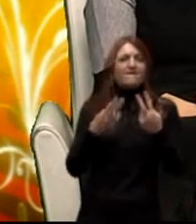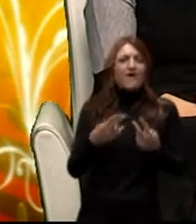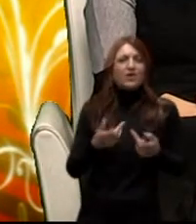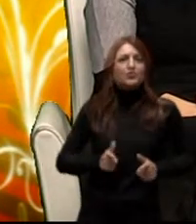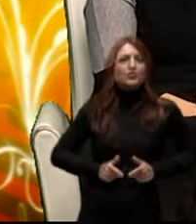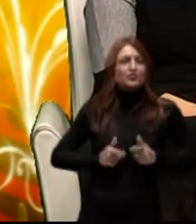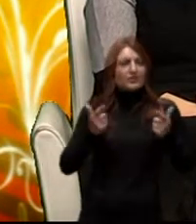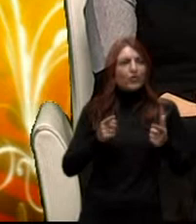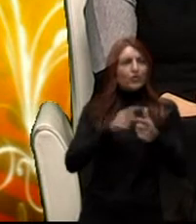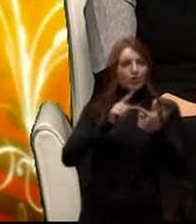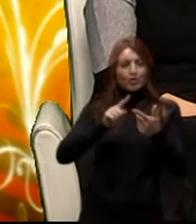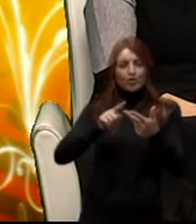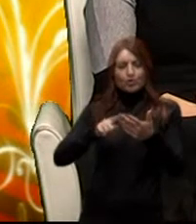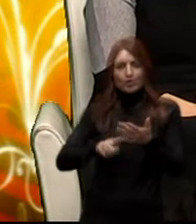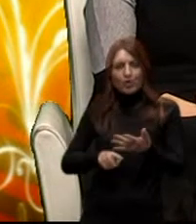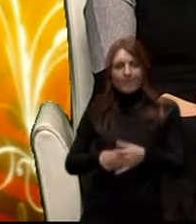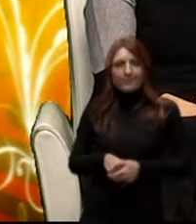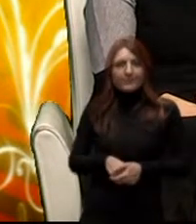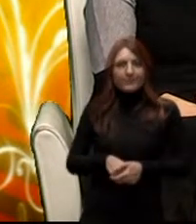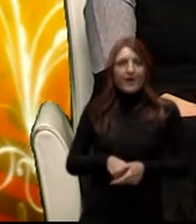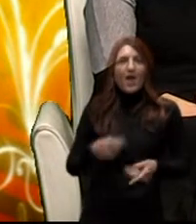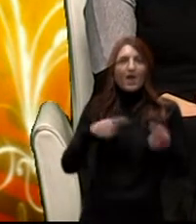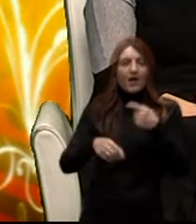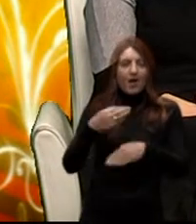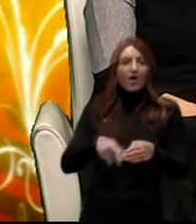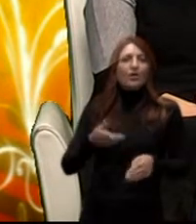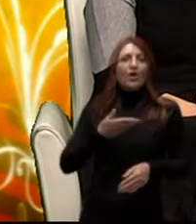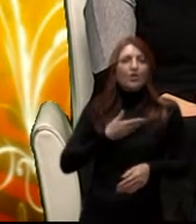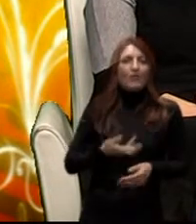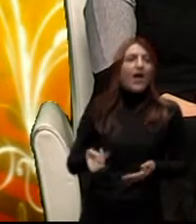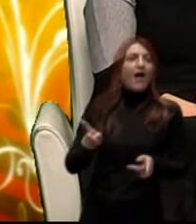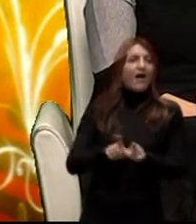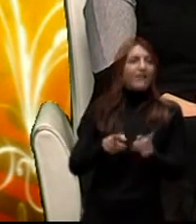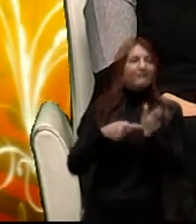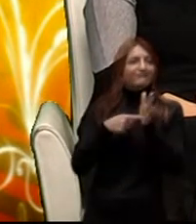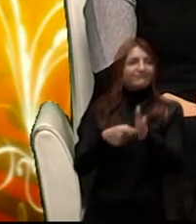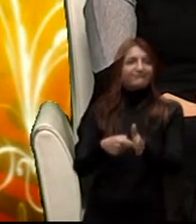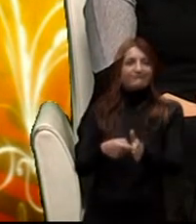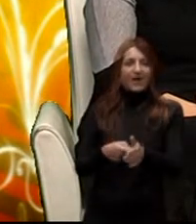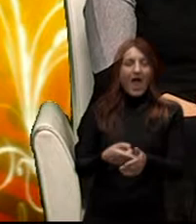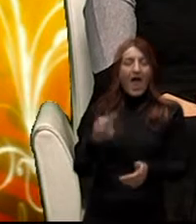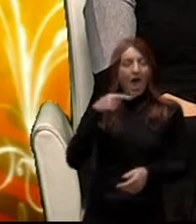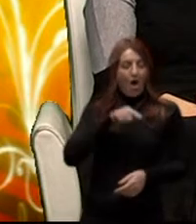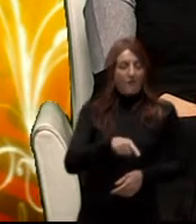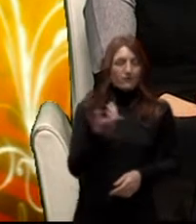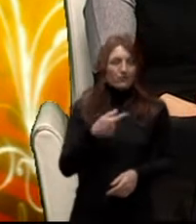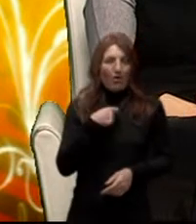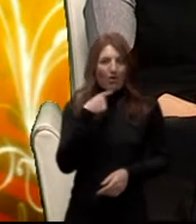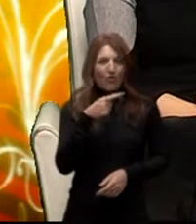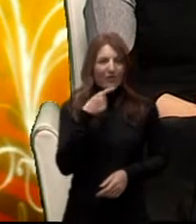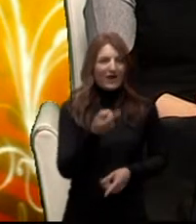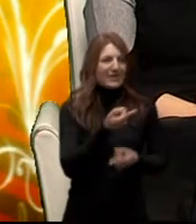kakvi želimo ili kakvi nikako ne želimo biti, s tim si stvaramo nekakav rani scenarij. Ali sa tim zabranama i